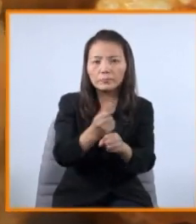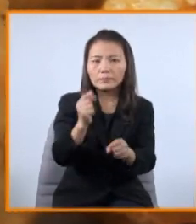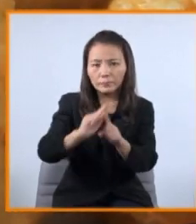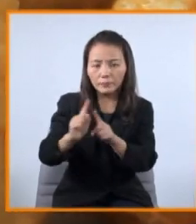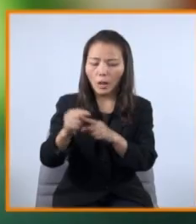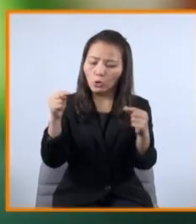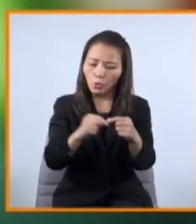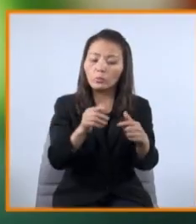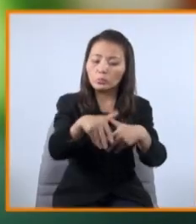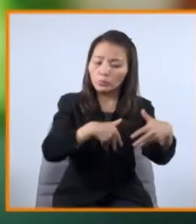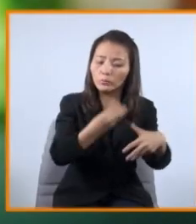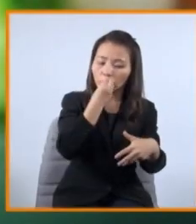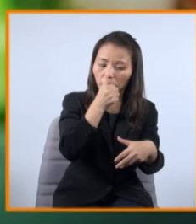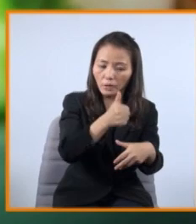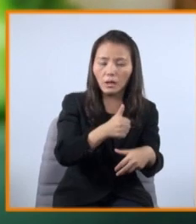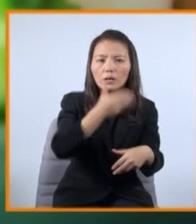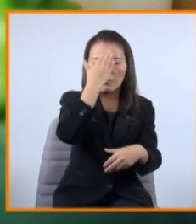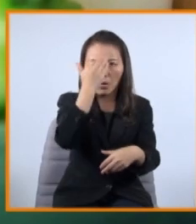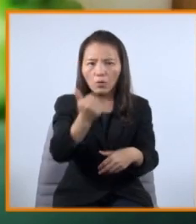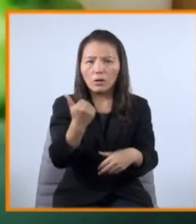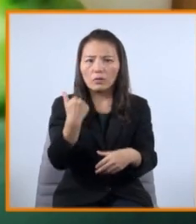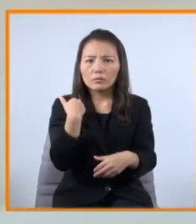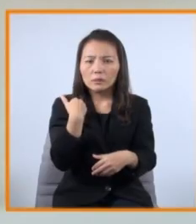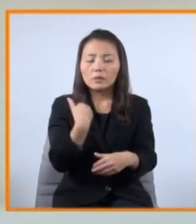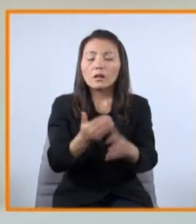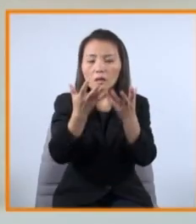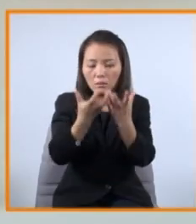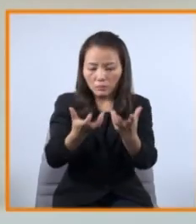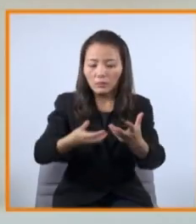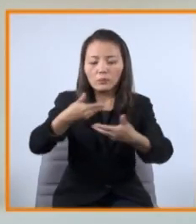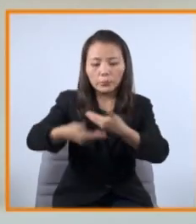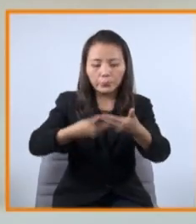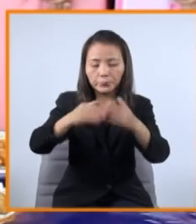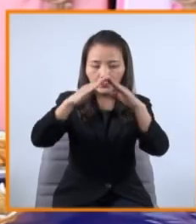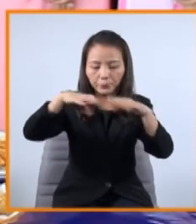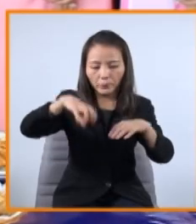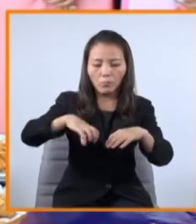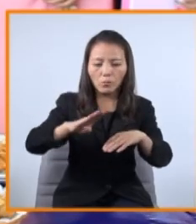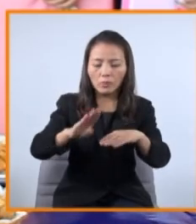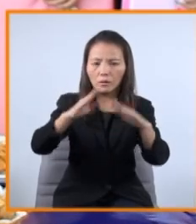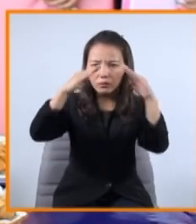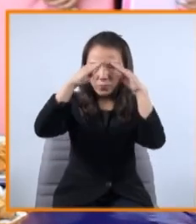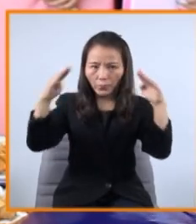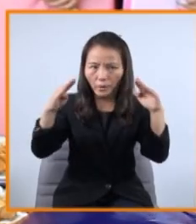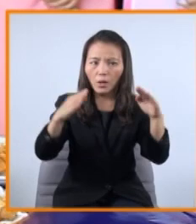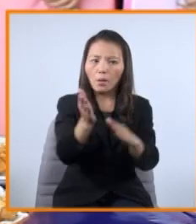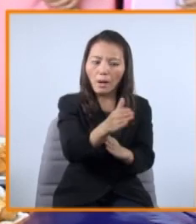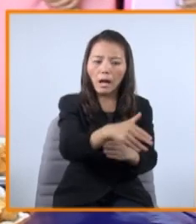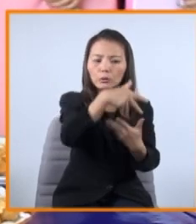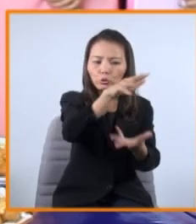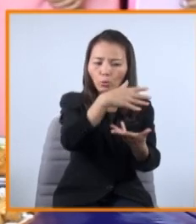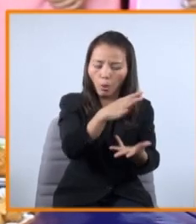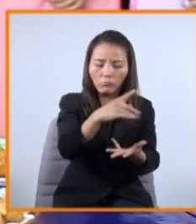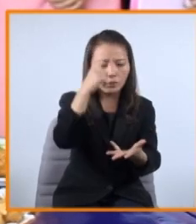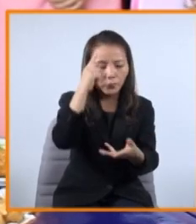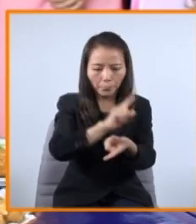ได้แล้วก็ถือว่าจะเป็นสินค้าที่จะทำให้อ่ารูปแบบการทำธุรกิจเวียดนามที่แทนที่จะส่งปลาออกเป็นปลาฟิเลนี่กลับมามองเรื่องของ Value